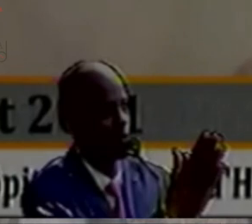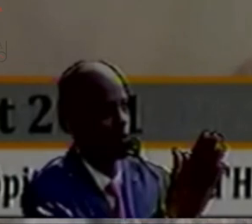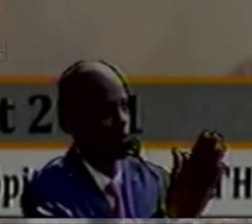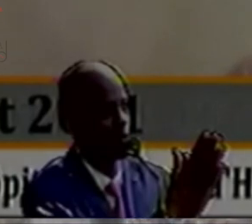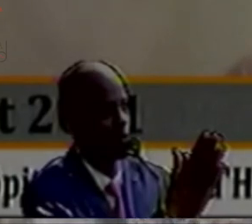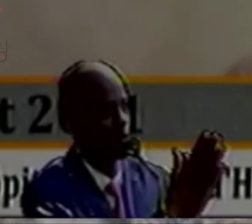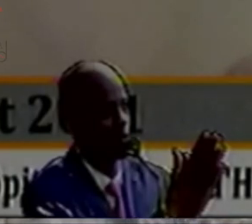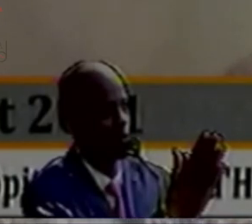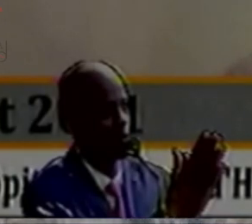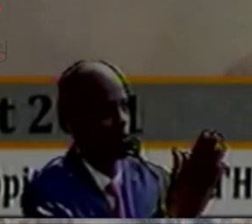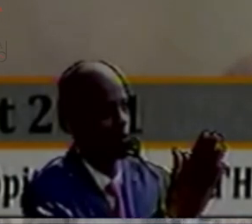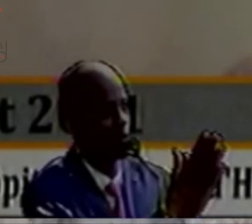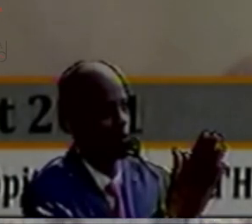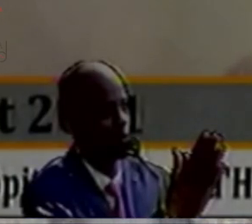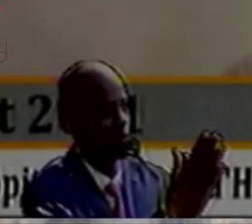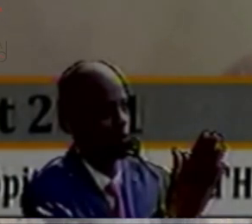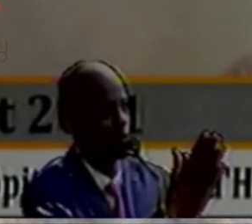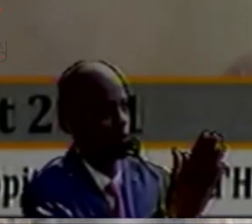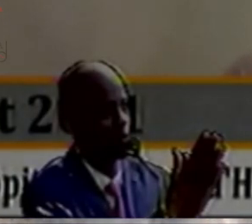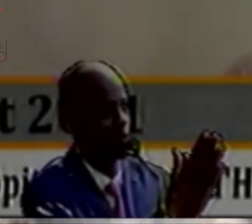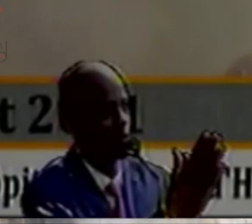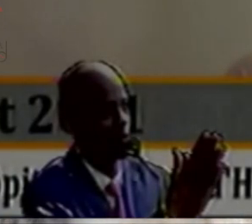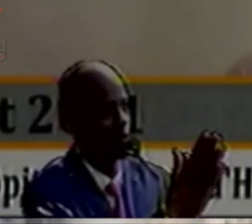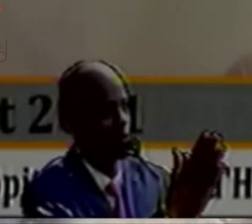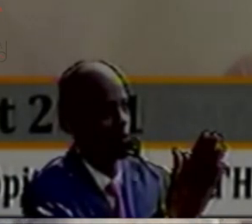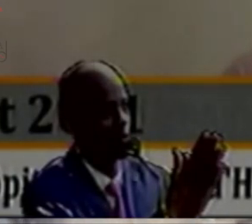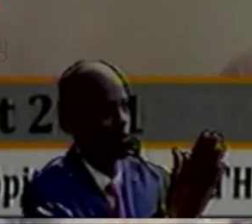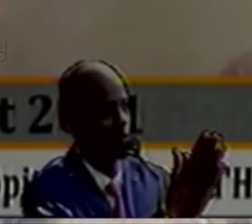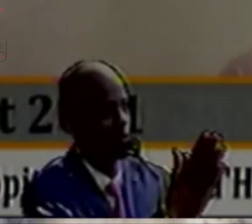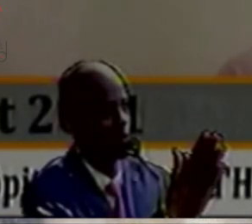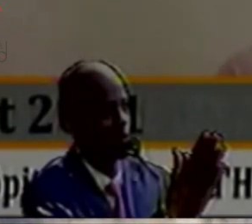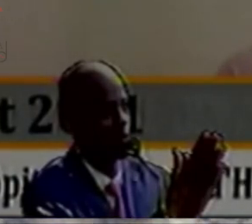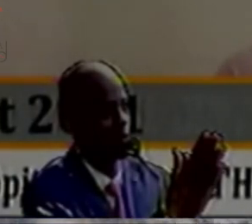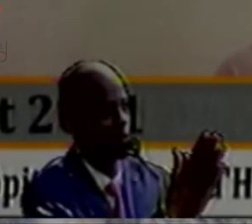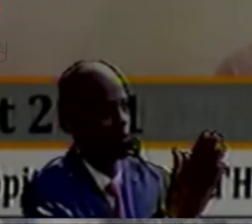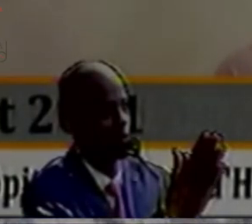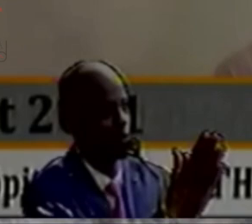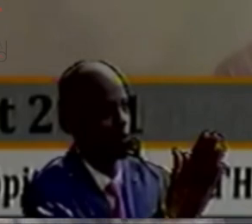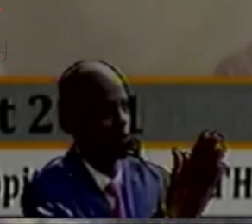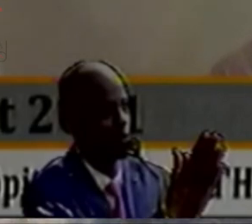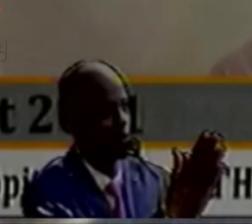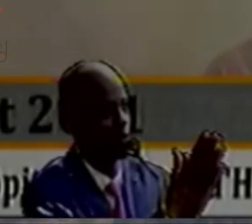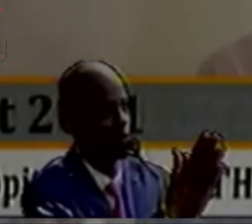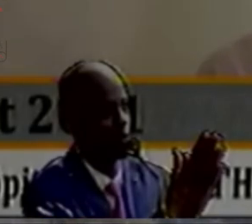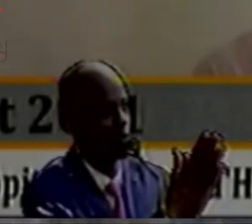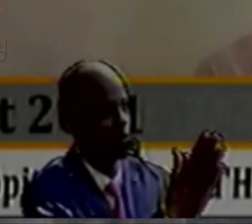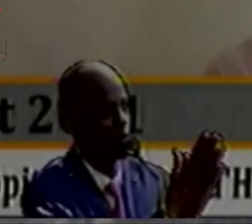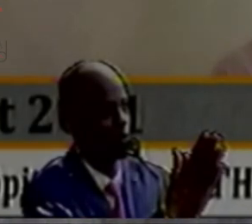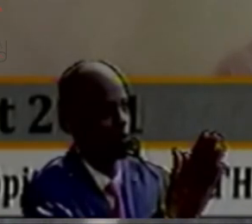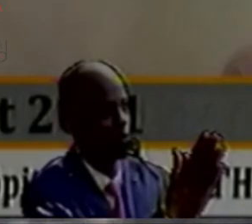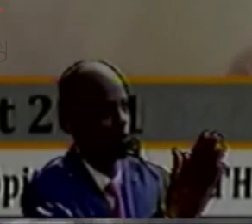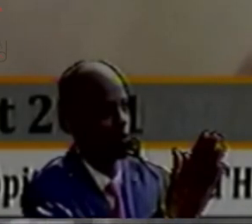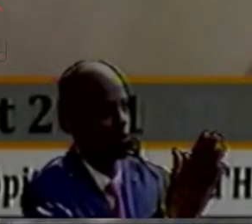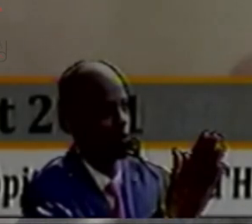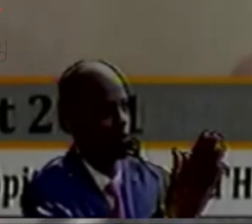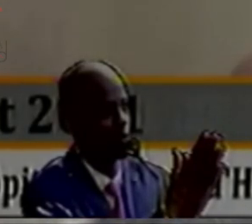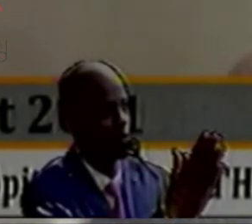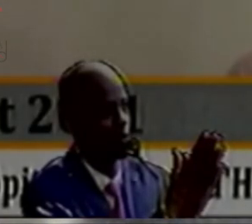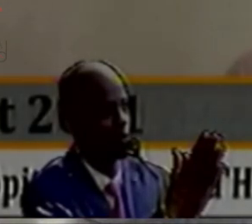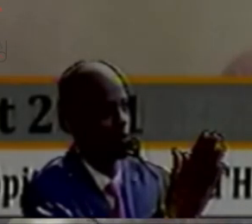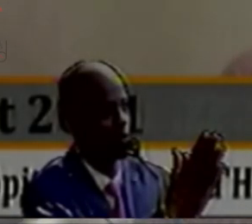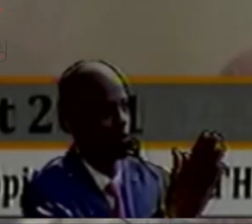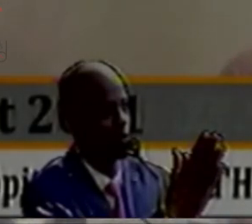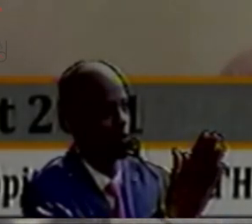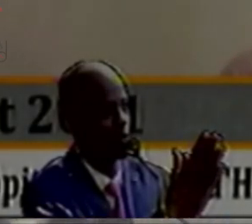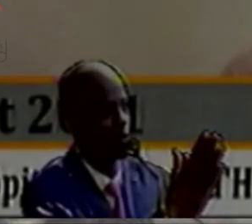un bagage, permettre que la population haïtienne, l'Elvini, dans le milieu ça, joue une salle besoin en termes de prestations de soins. Aujourd'hui,